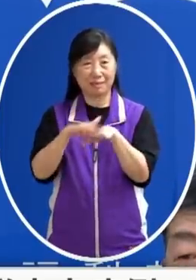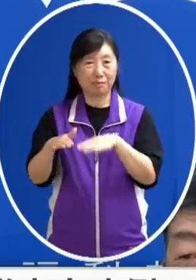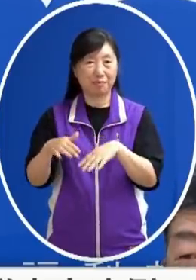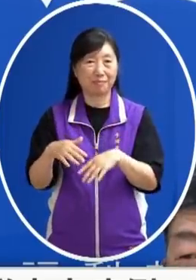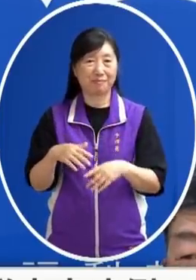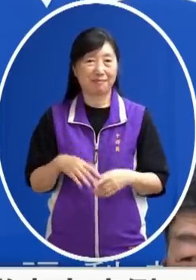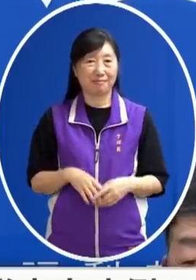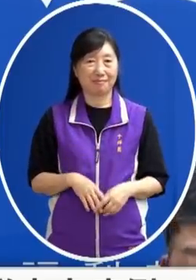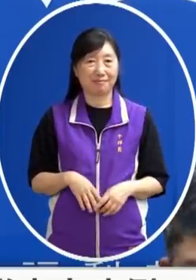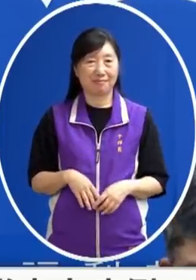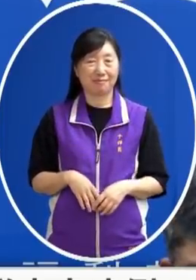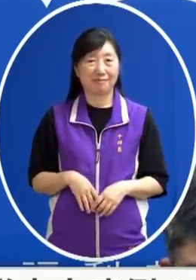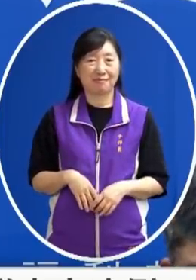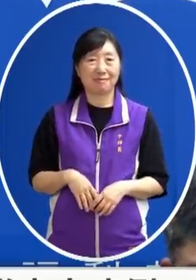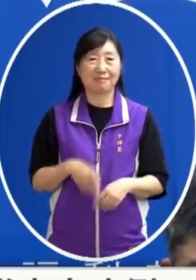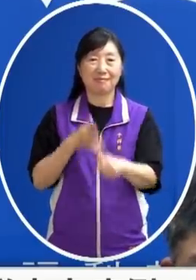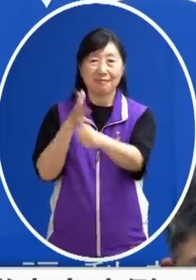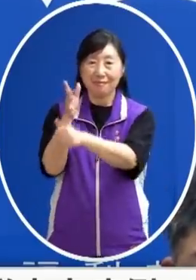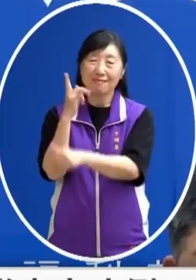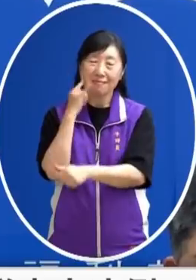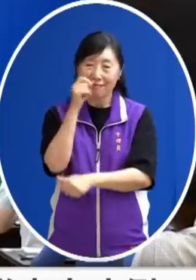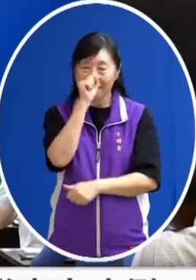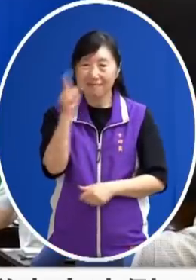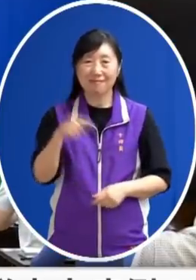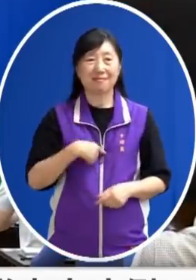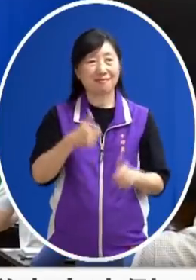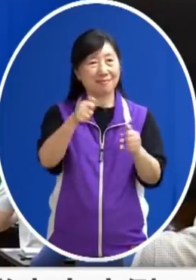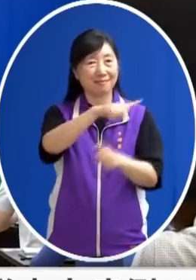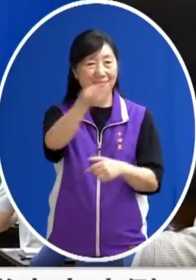请这个请安啊，谢谢大家关心，谢谢。